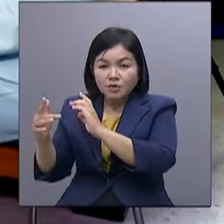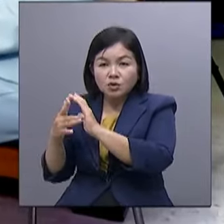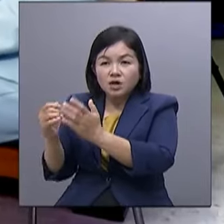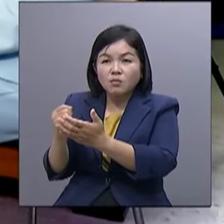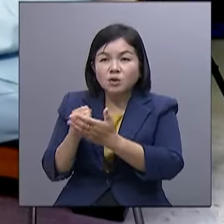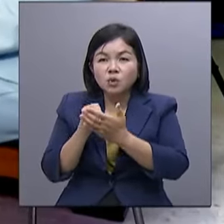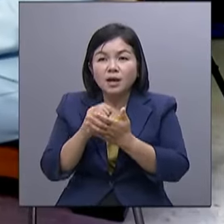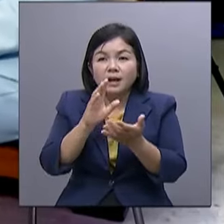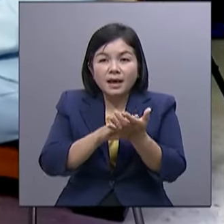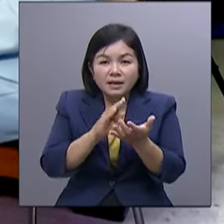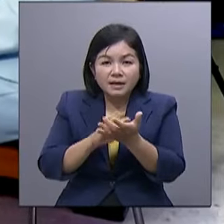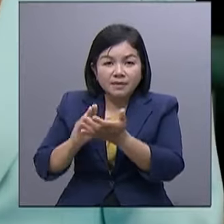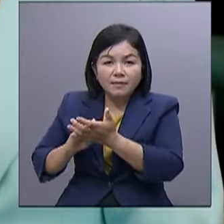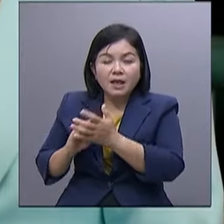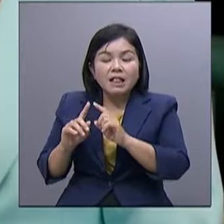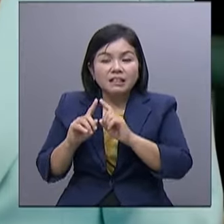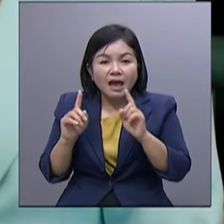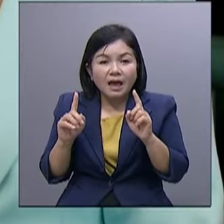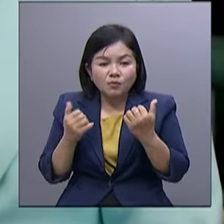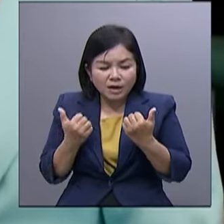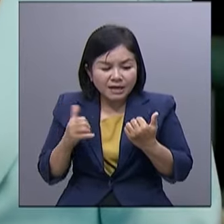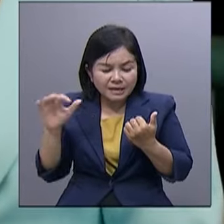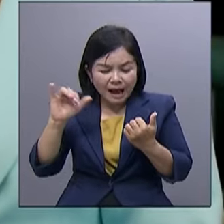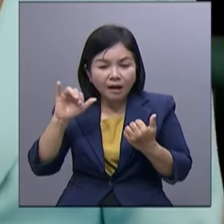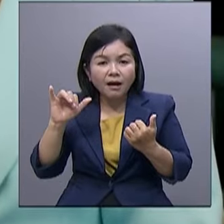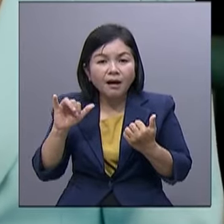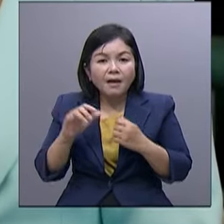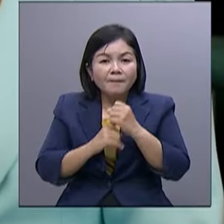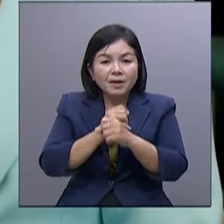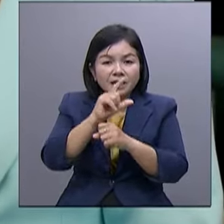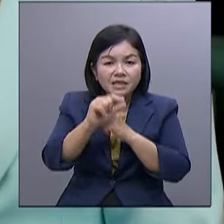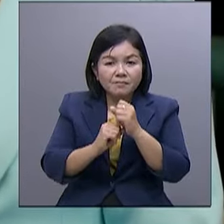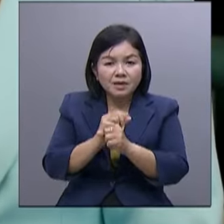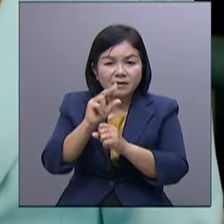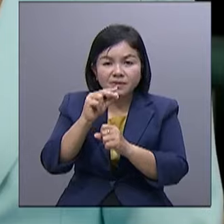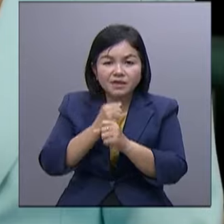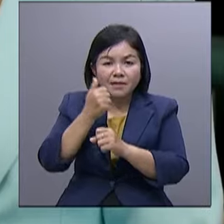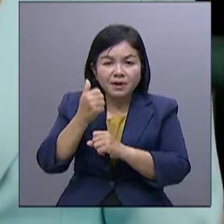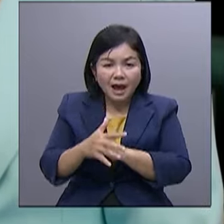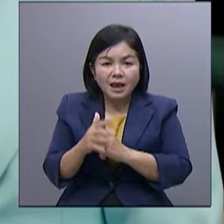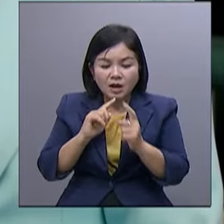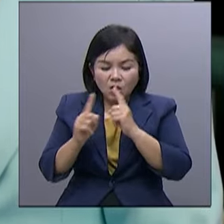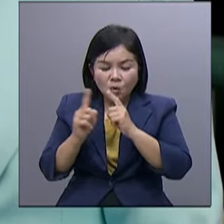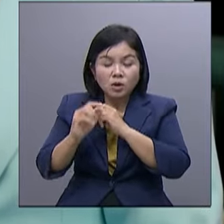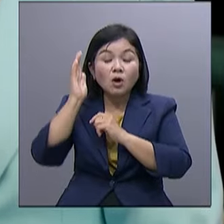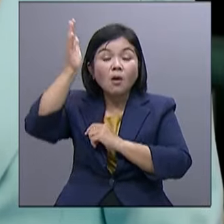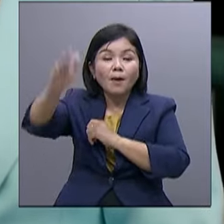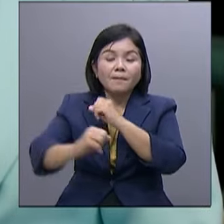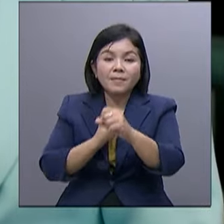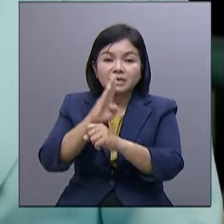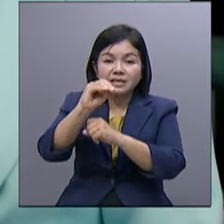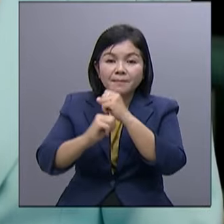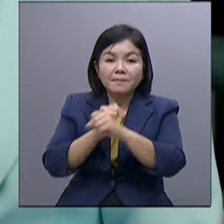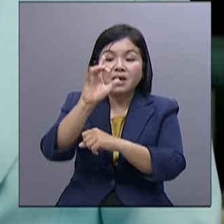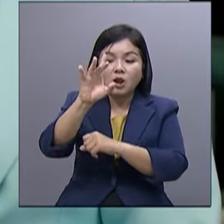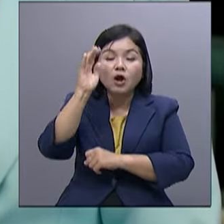เก็บคาร์บอนหรืออะไรแต่มันไม่ใช่วันนี้ไม่ใช่20ปี 30ปีข้างหน้าเราก็มาคุยกันถึง 4050หรือ 100ปีข้างหน้า